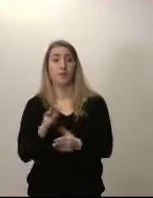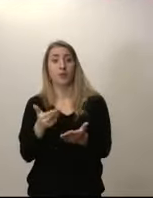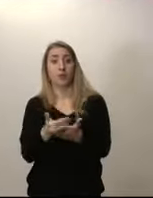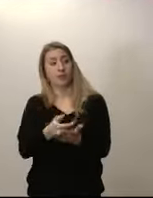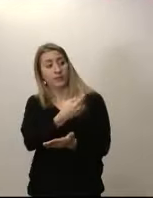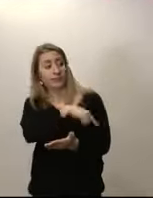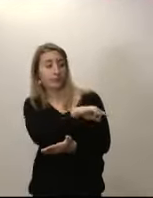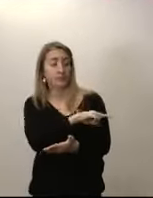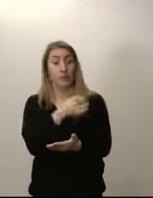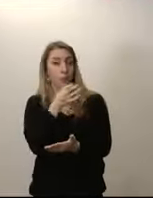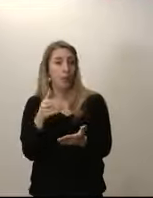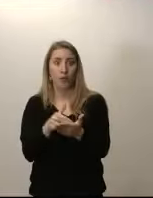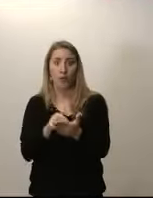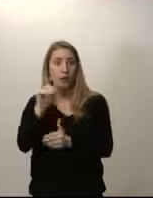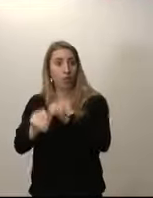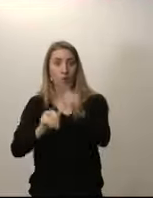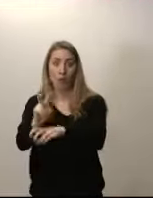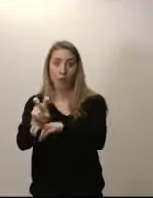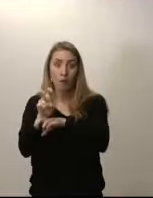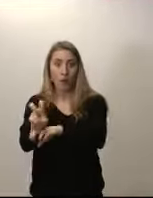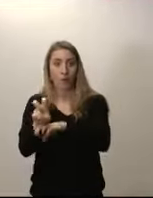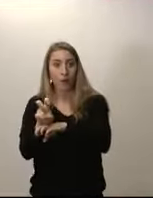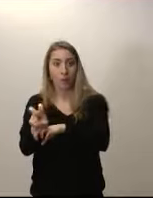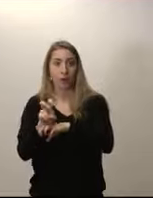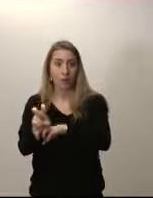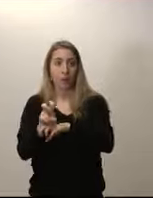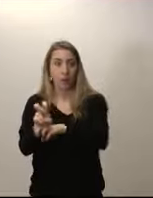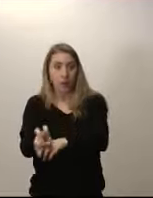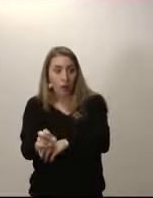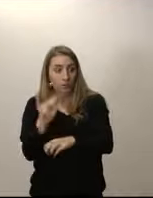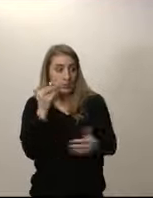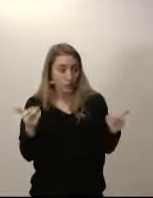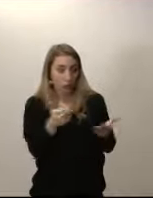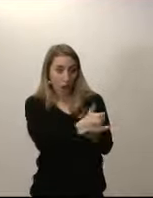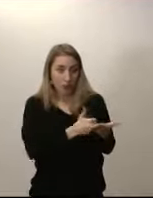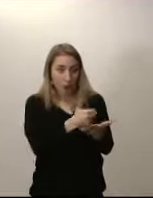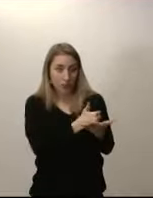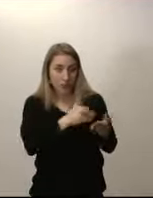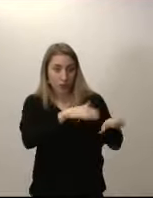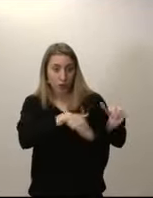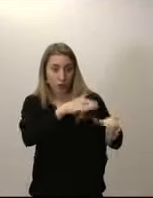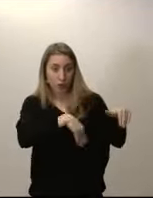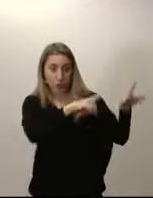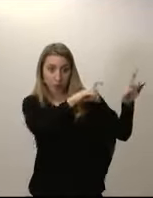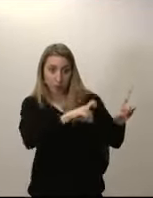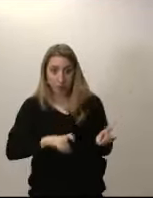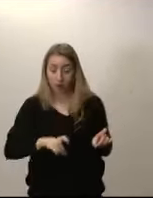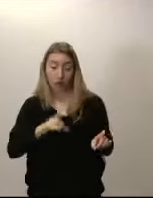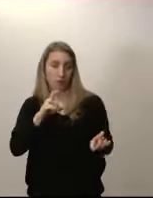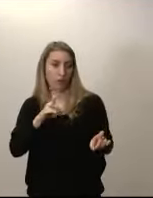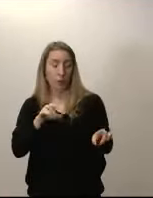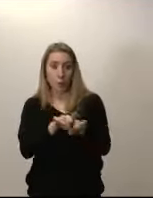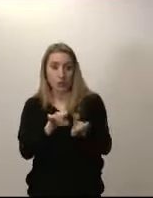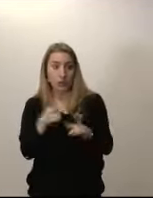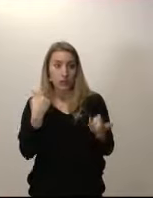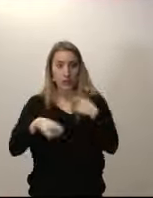peut pas continuer à emprunter avec des recettes de fonctionnement qui augmentent aussi, des recettes de fonctionnement qui baissent et des dépenses de